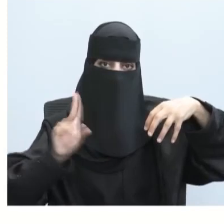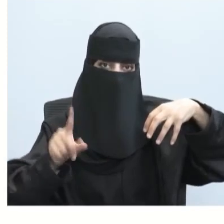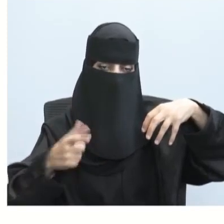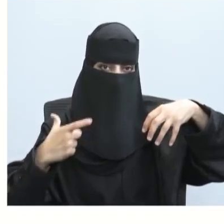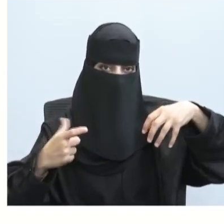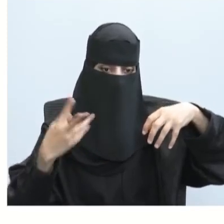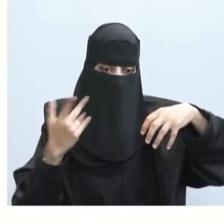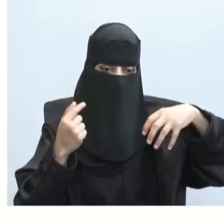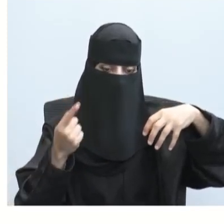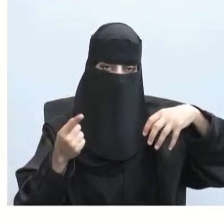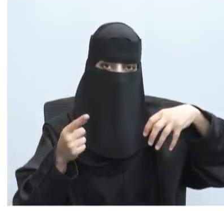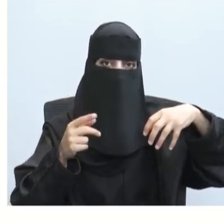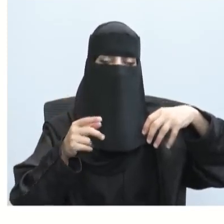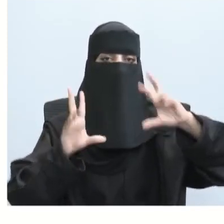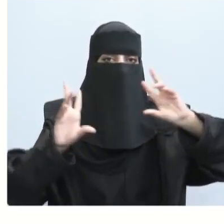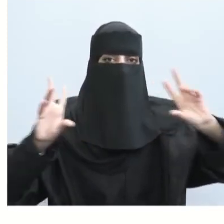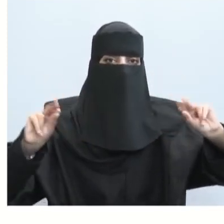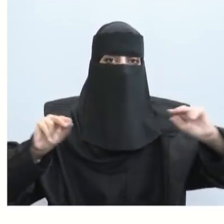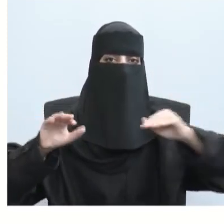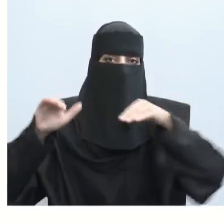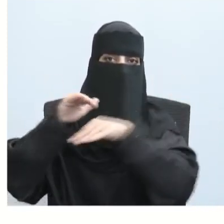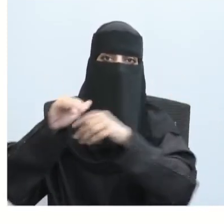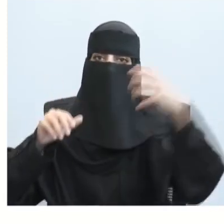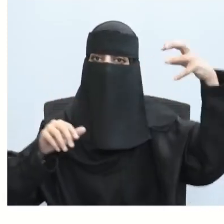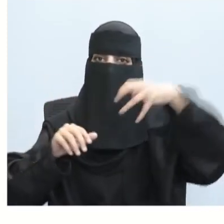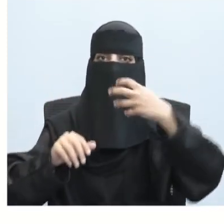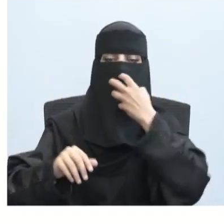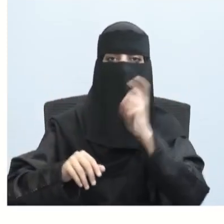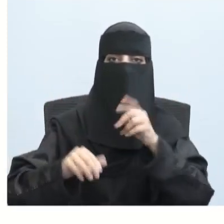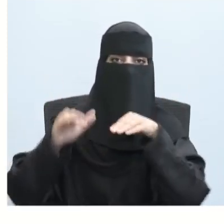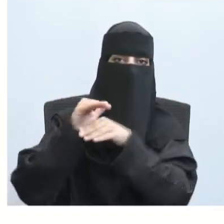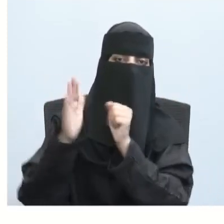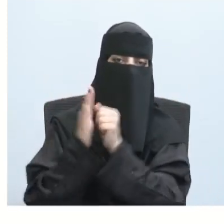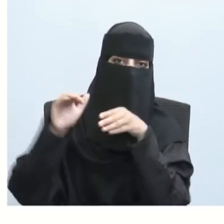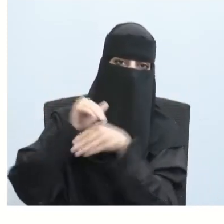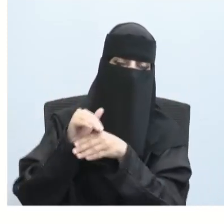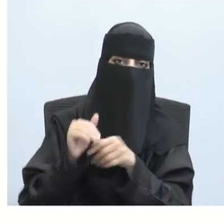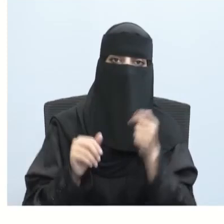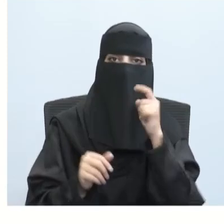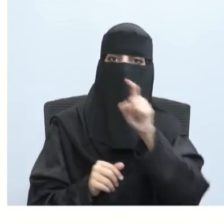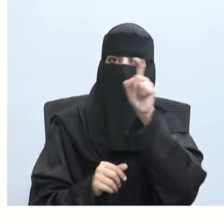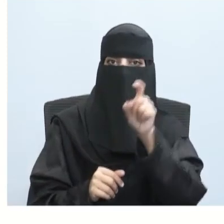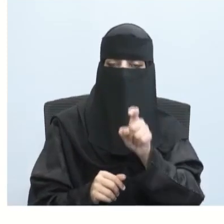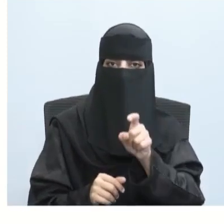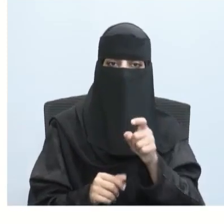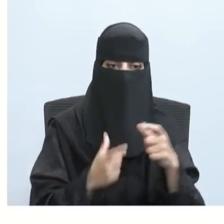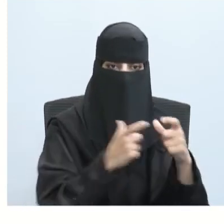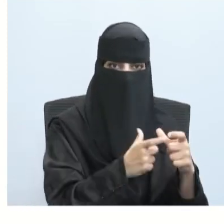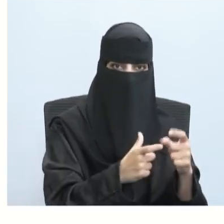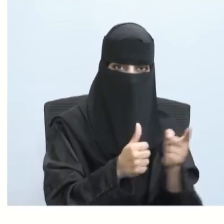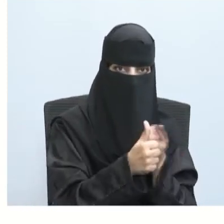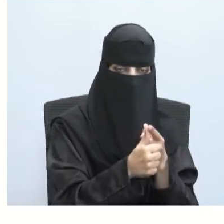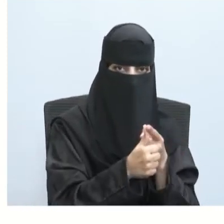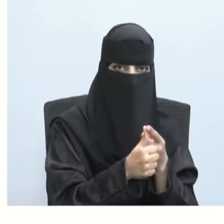ضعه في الظل لنفس المده تماما اي طبقين تتوقع ان يتبخر منه الماء اولا